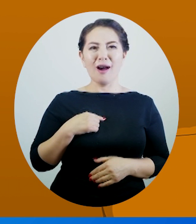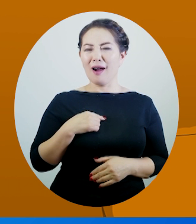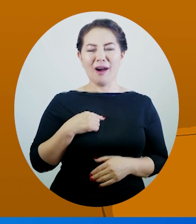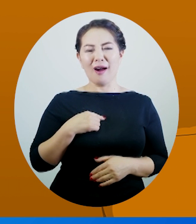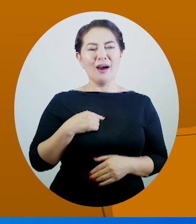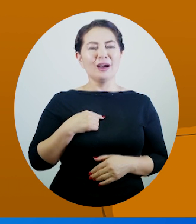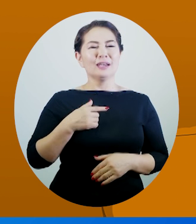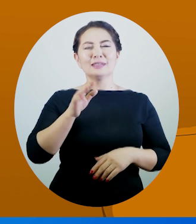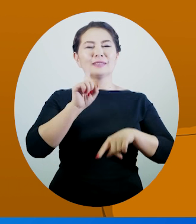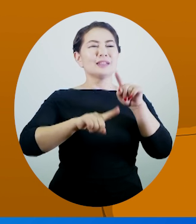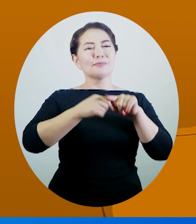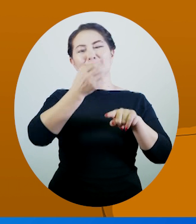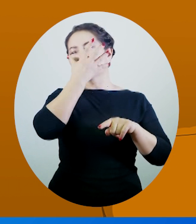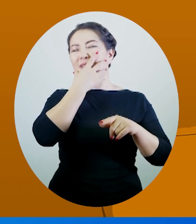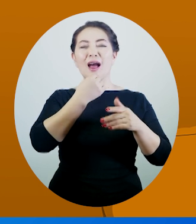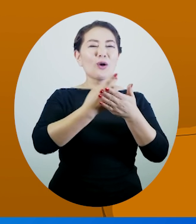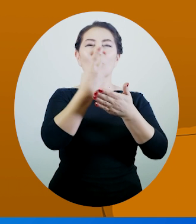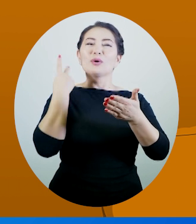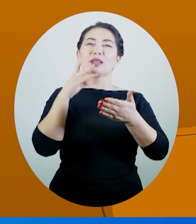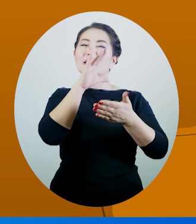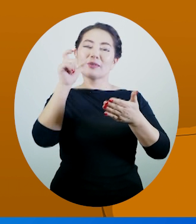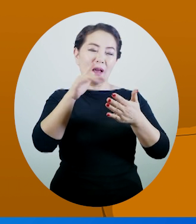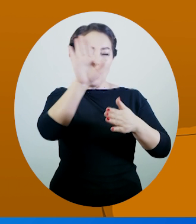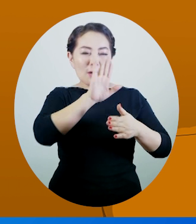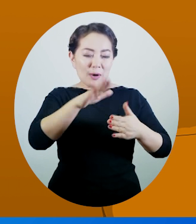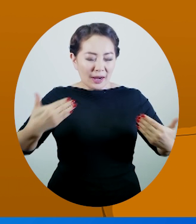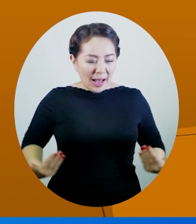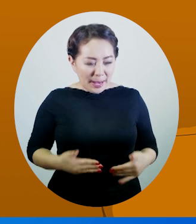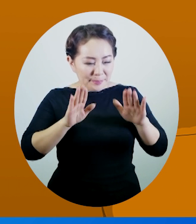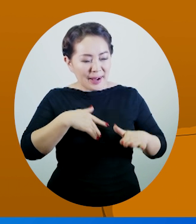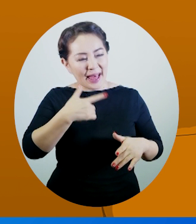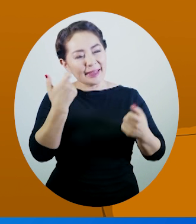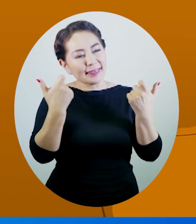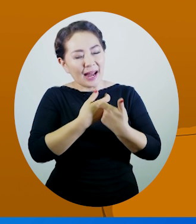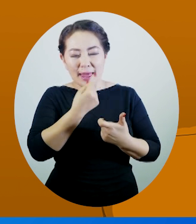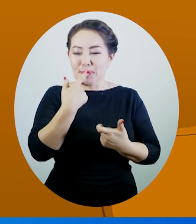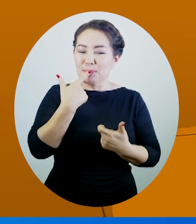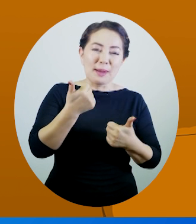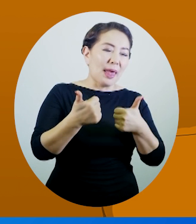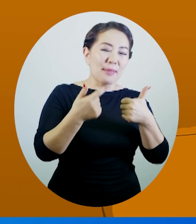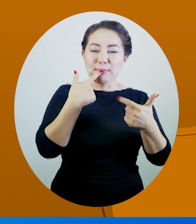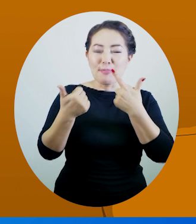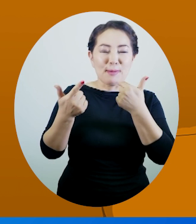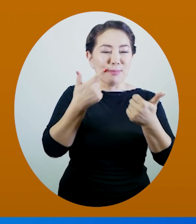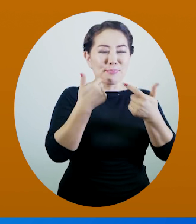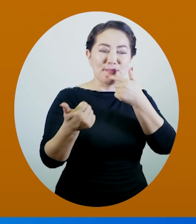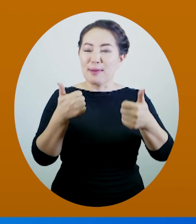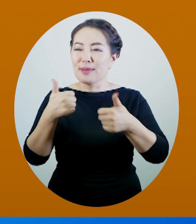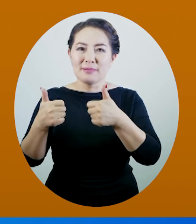Бурхан минь. Ийм сайхан үлгэрт нассаар амьдэрсэн ч яах вэ? Яасан сайхан юм бтэ.